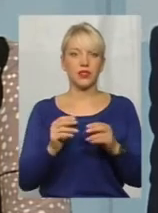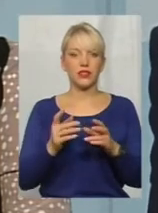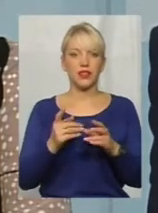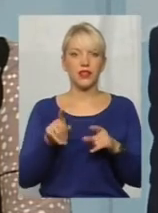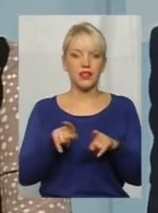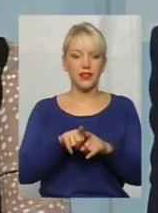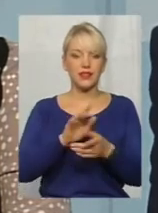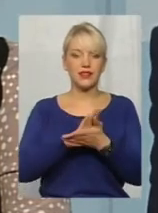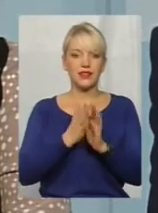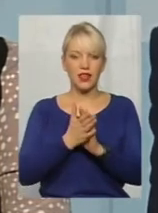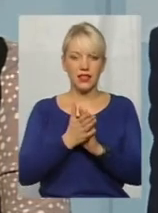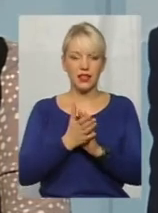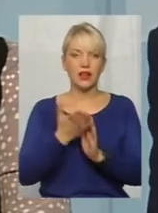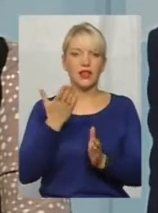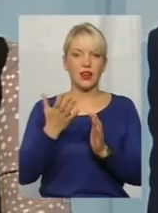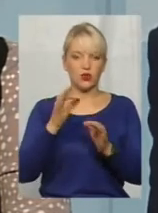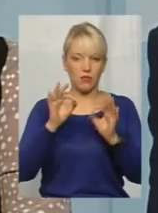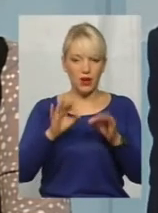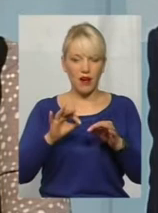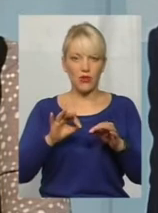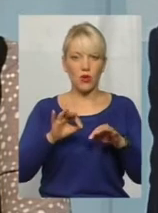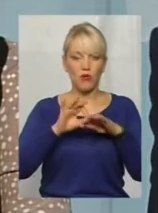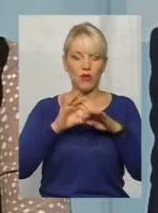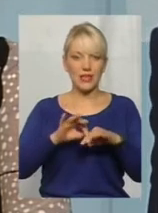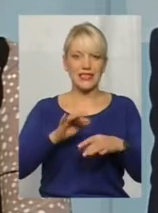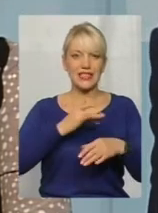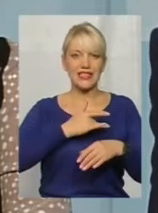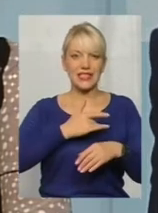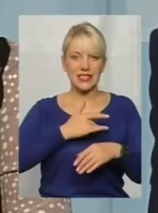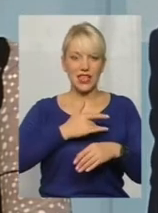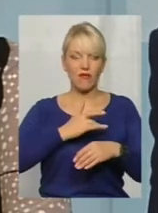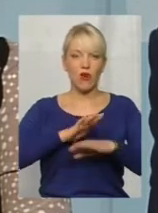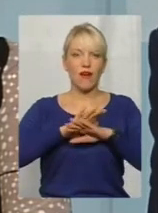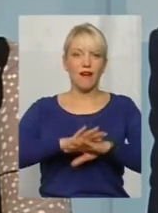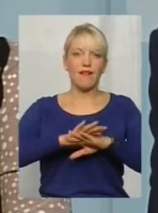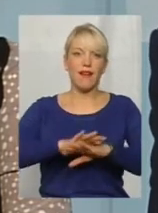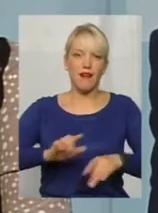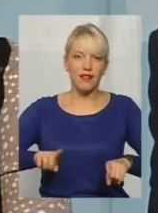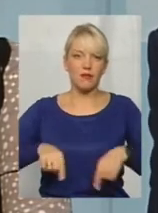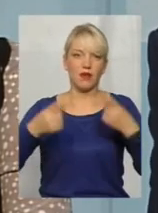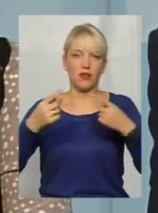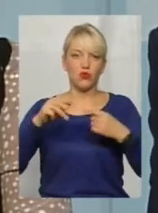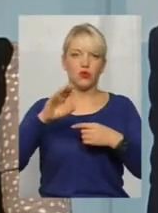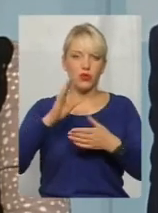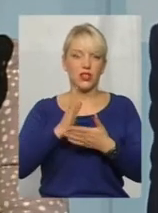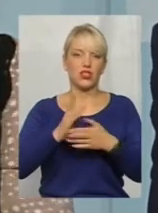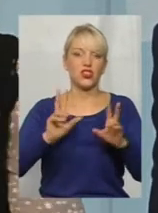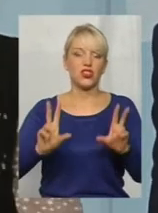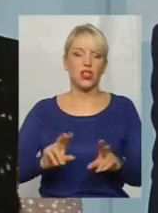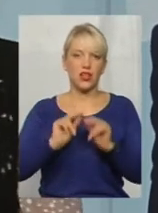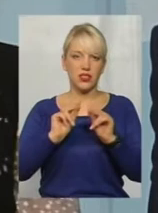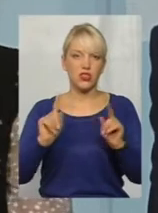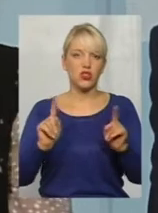якщо проводити правильно серцево-легеневу реанімацію, є невеличкий шанс на те, щоб повернути пацієнта до життя.